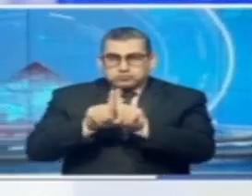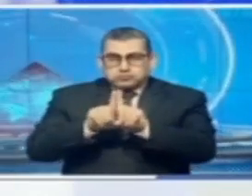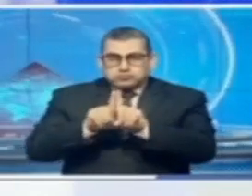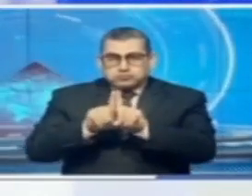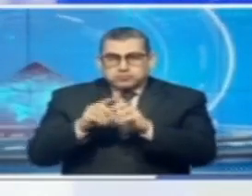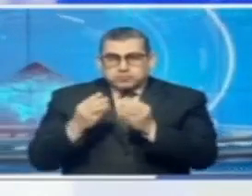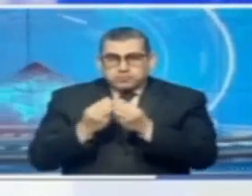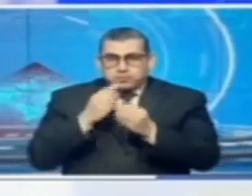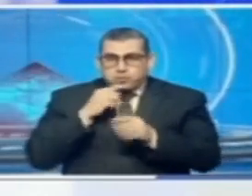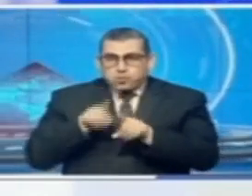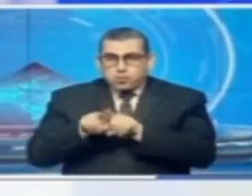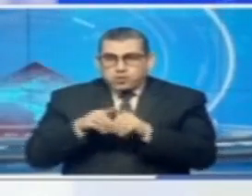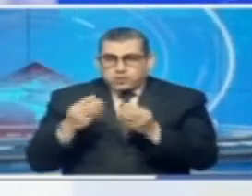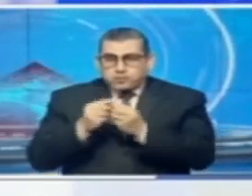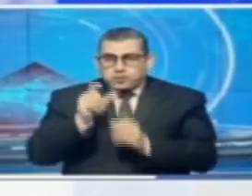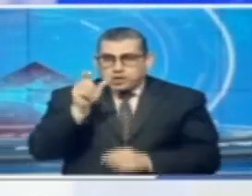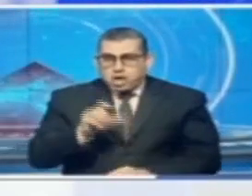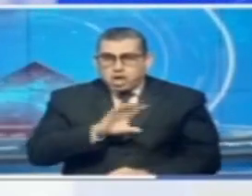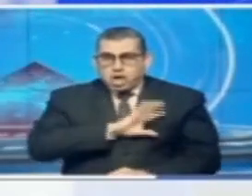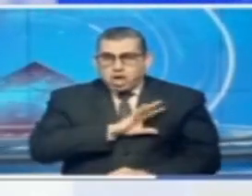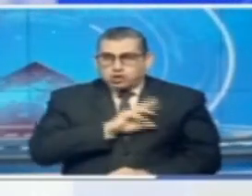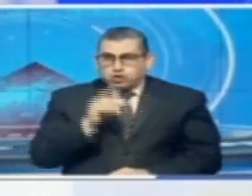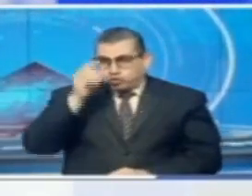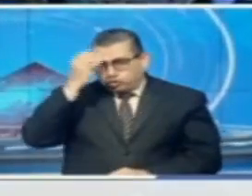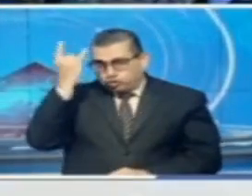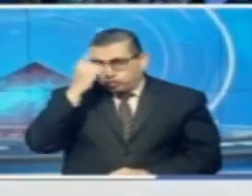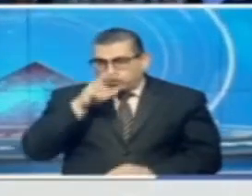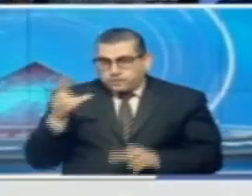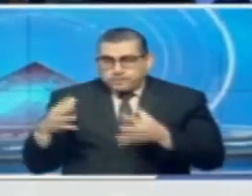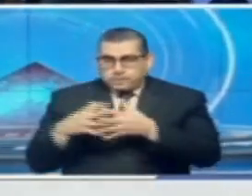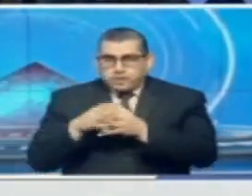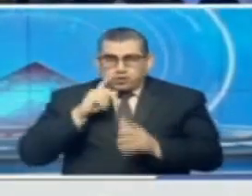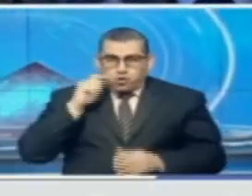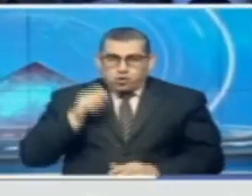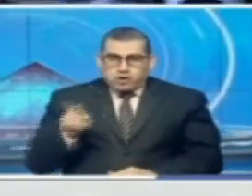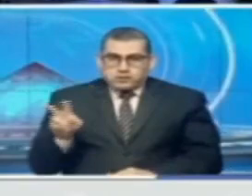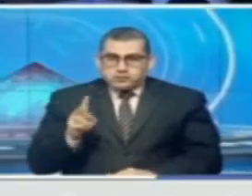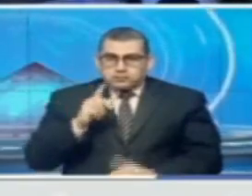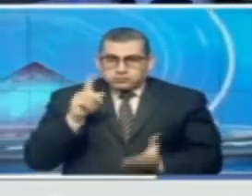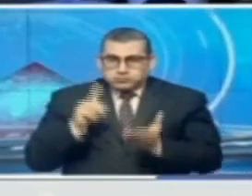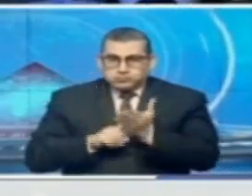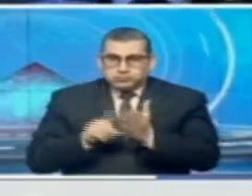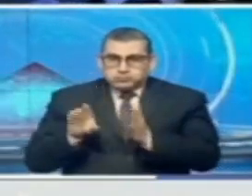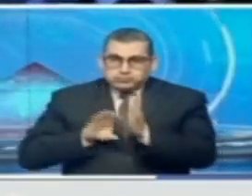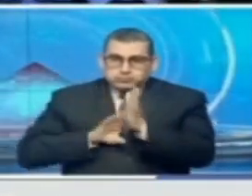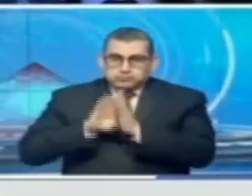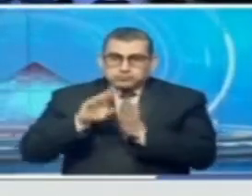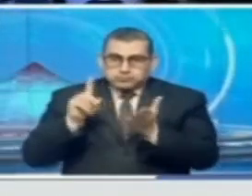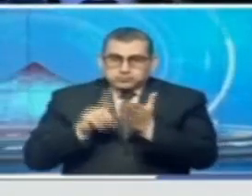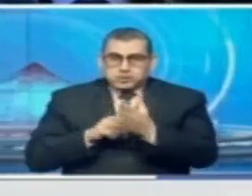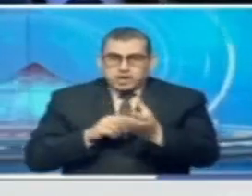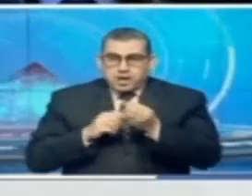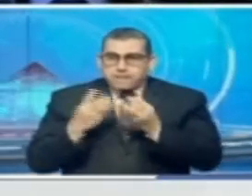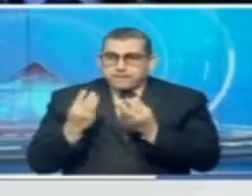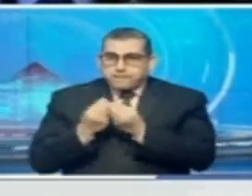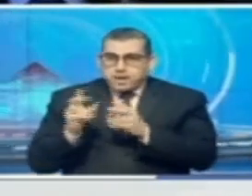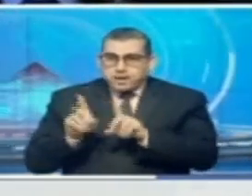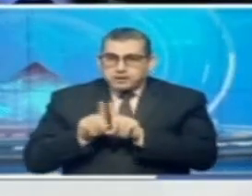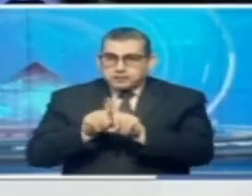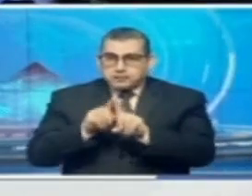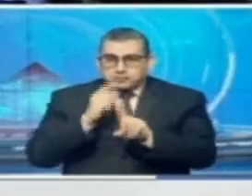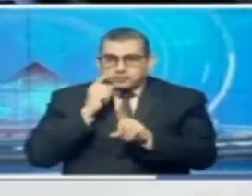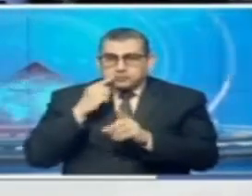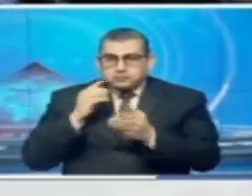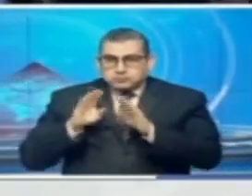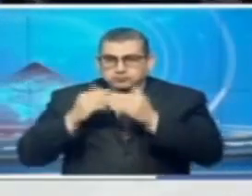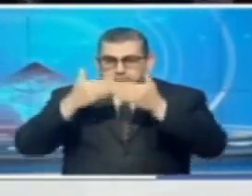مع أشقائهم من رجال القوات المسلحة البواسل، والذين يمثلون معا الحصن